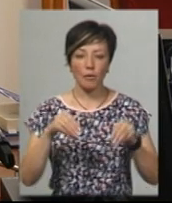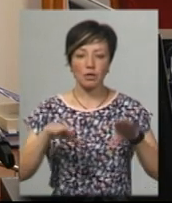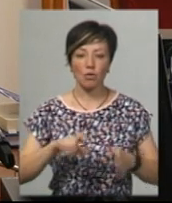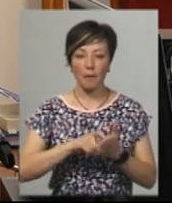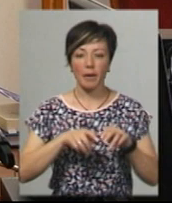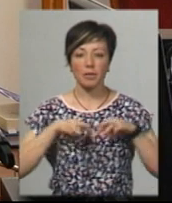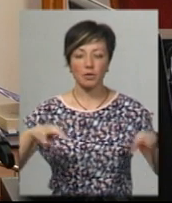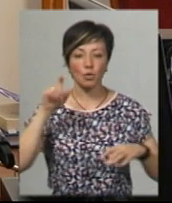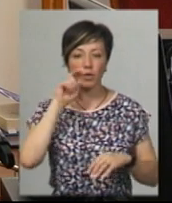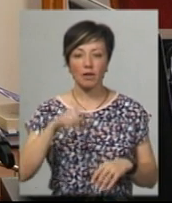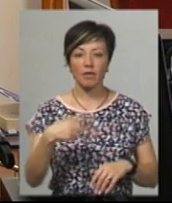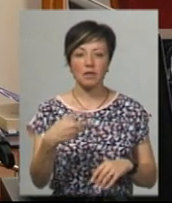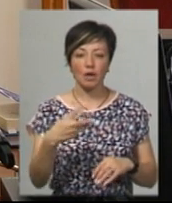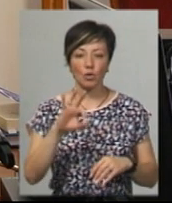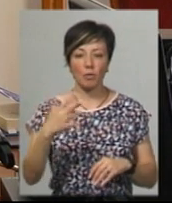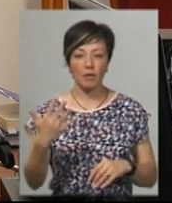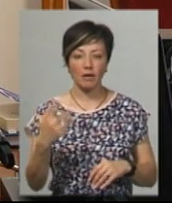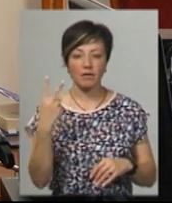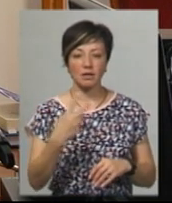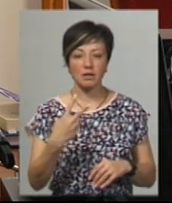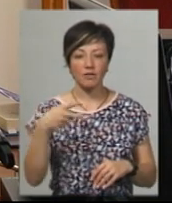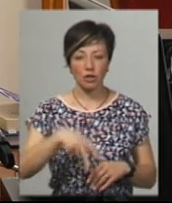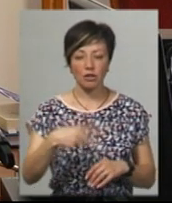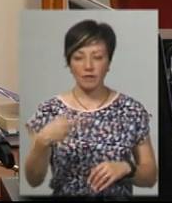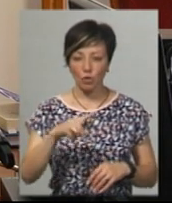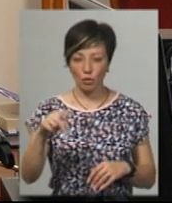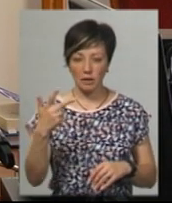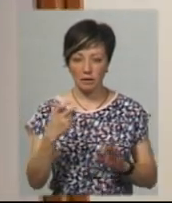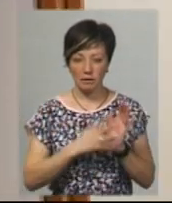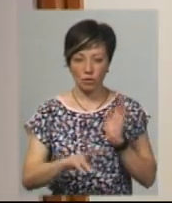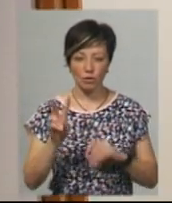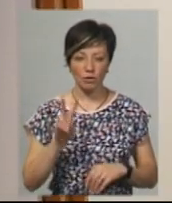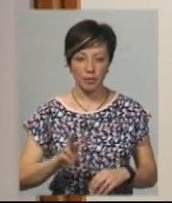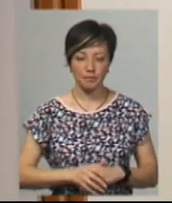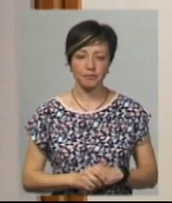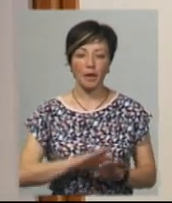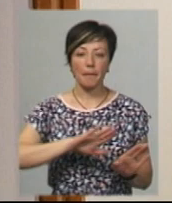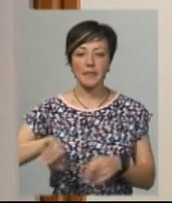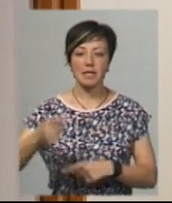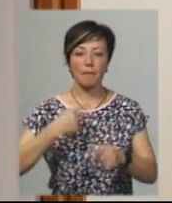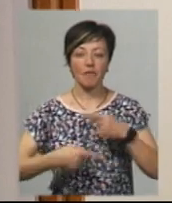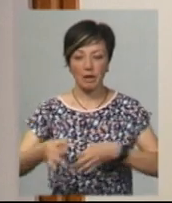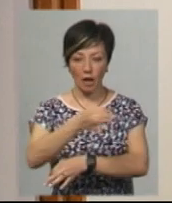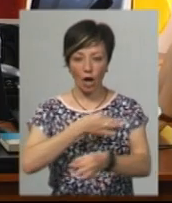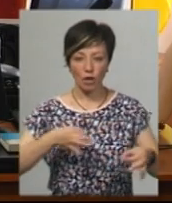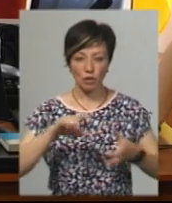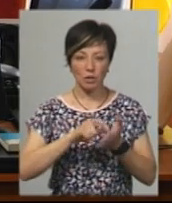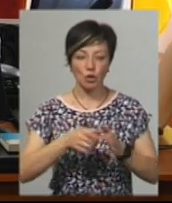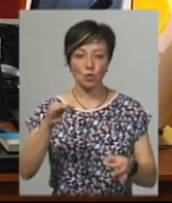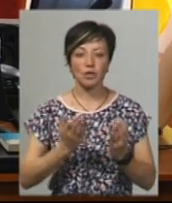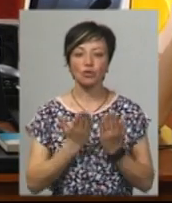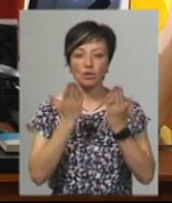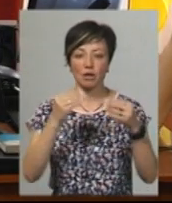Кабінету міністрів України від 20.05.2020 року номер 392. Після повернення з нарадчої кімнати суддя